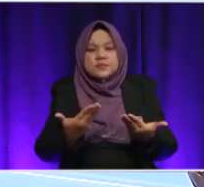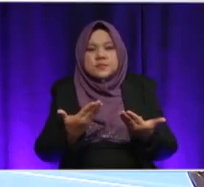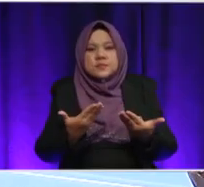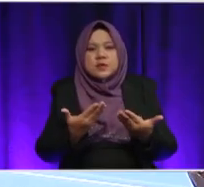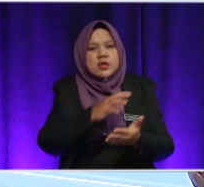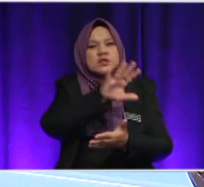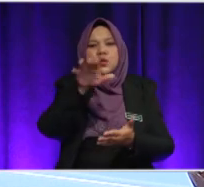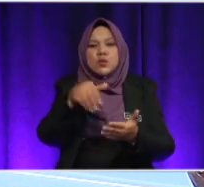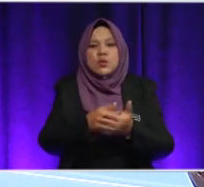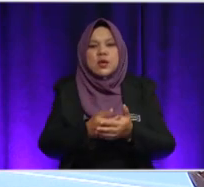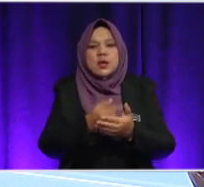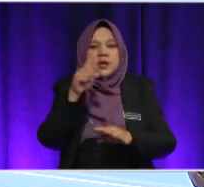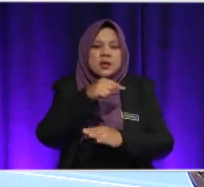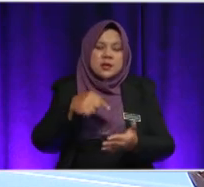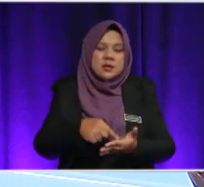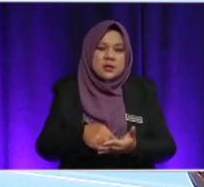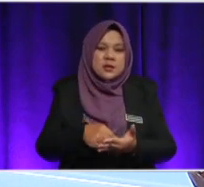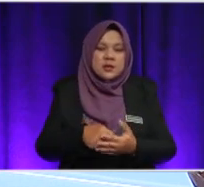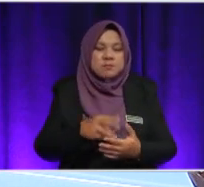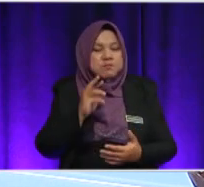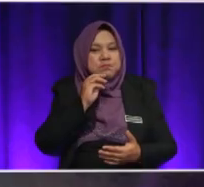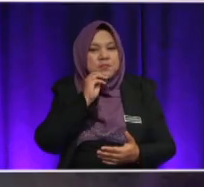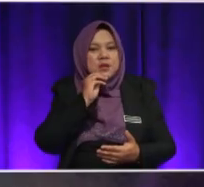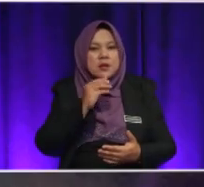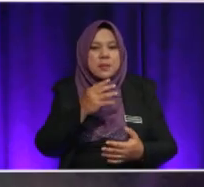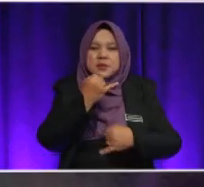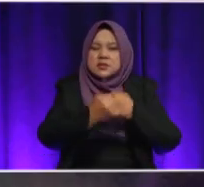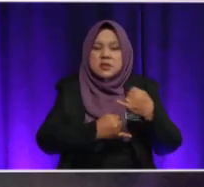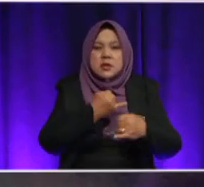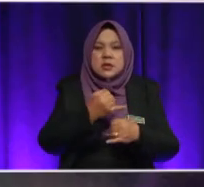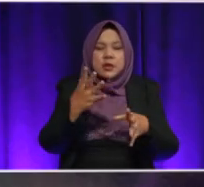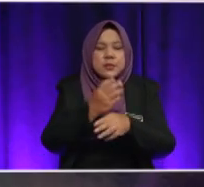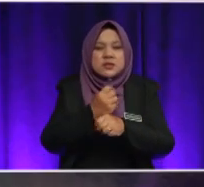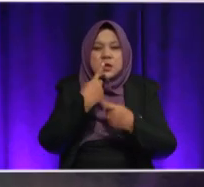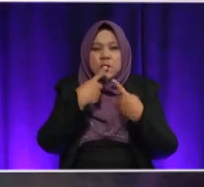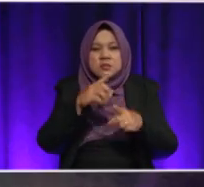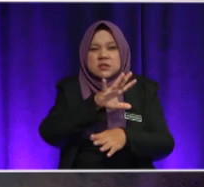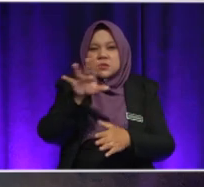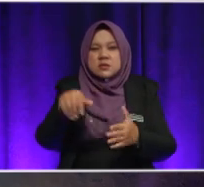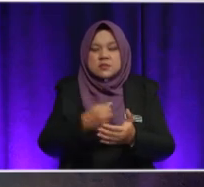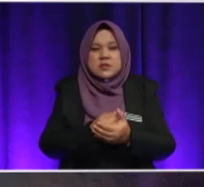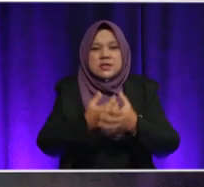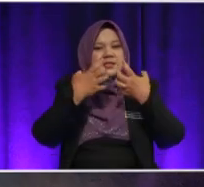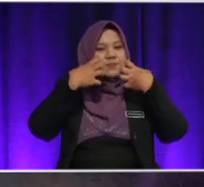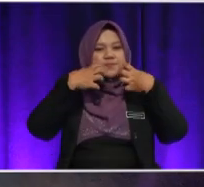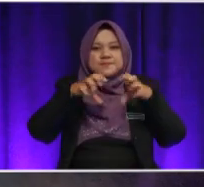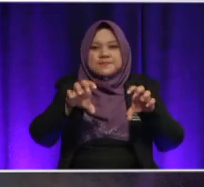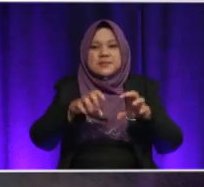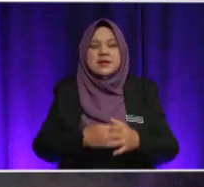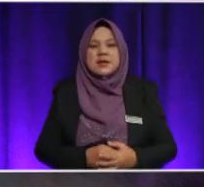Mira pada hari ini Oke Mira disebabkan Mira bercahaya menjawab semua persoalan Cikgu bagi merah Cemerlang